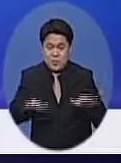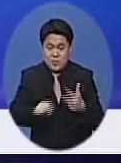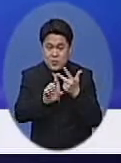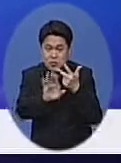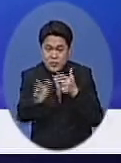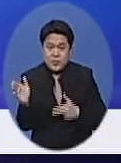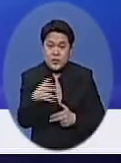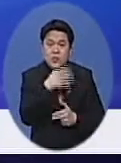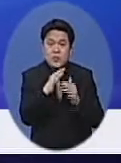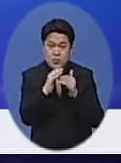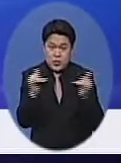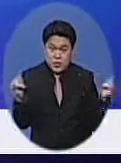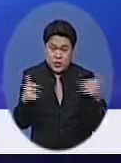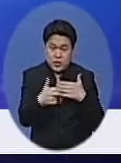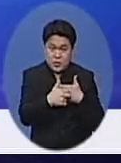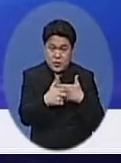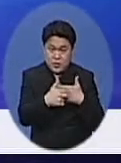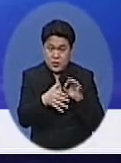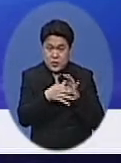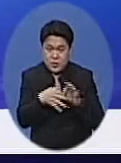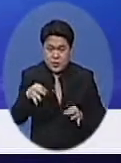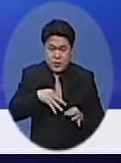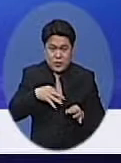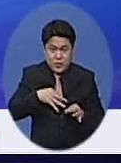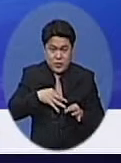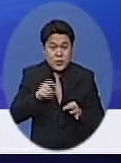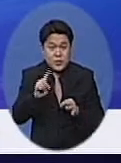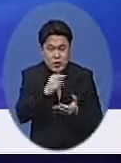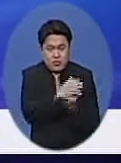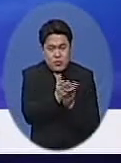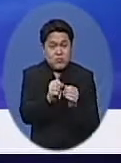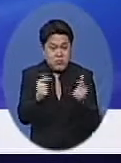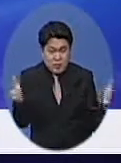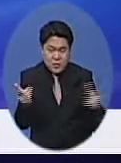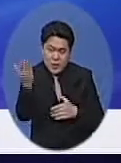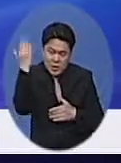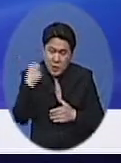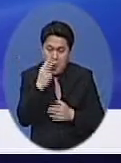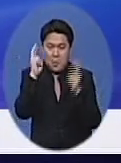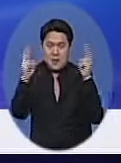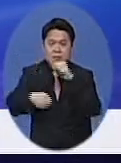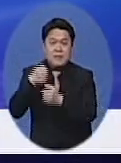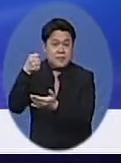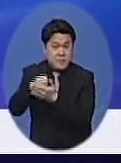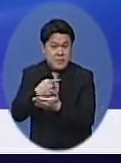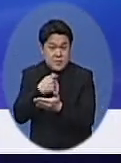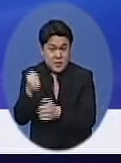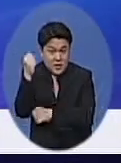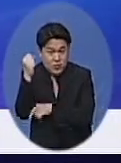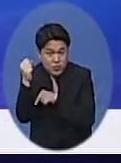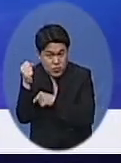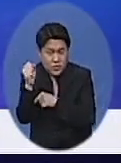하반기부터 노인요양연금상품이 보다 다양해집니다. 그동안 보험사가 임의로 정한 임의 기준에서